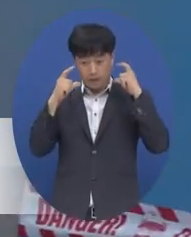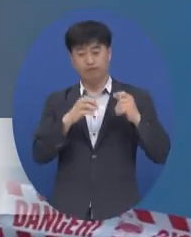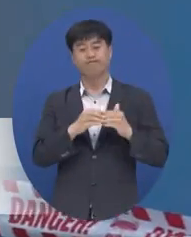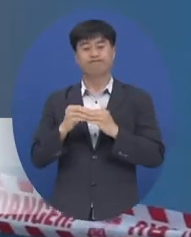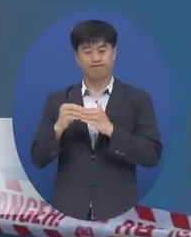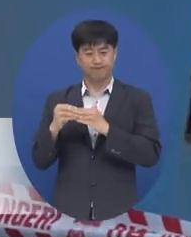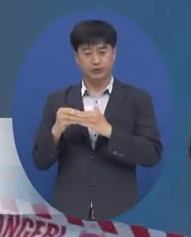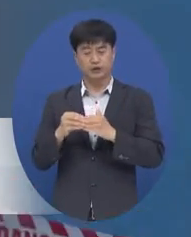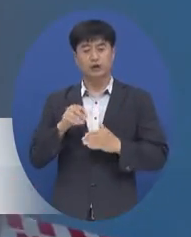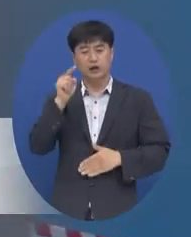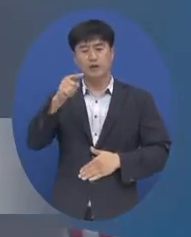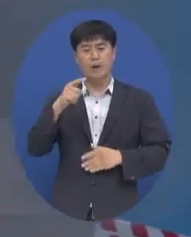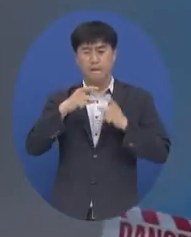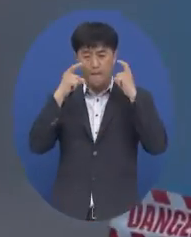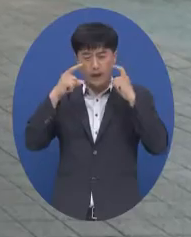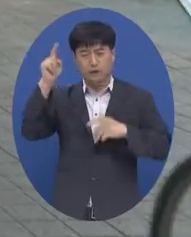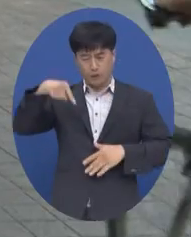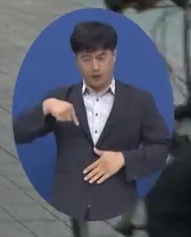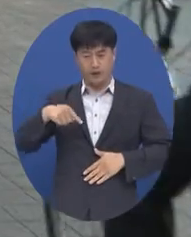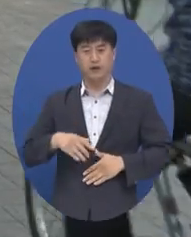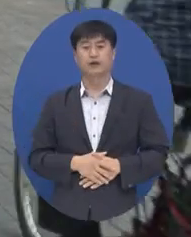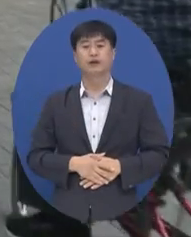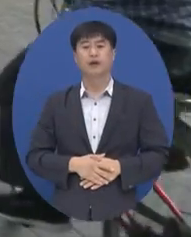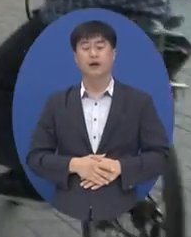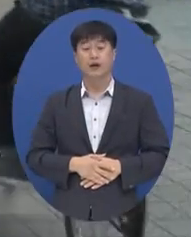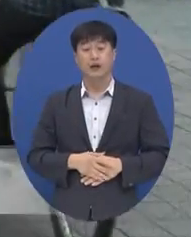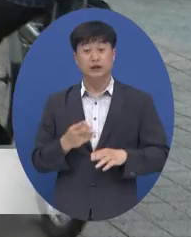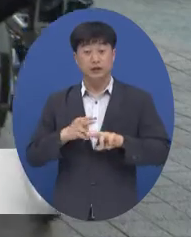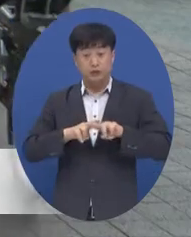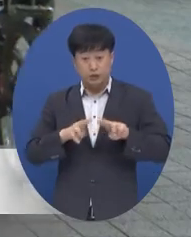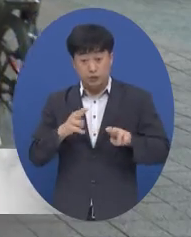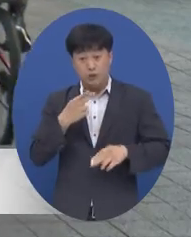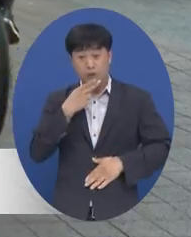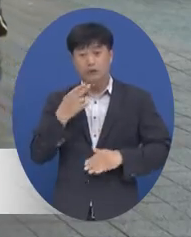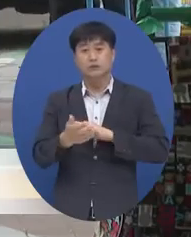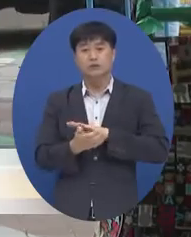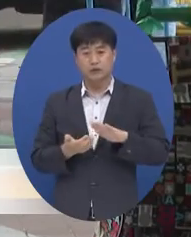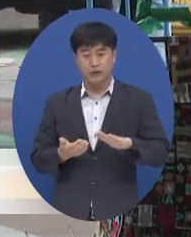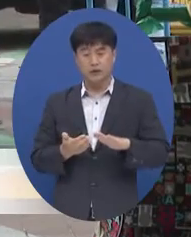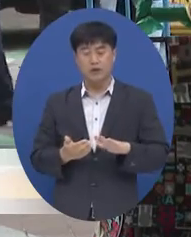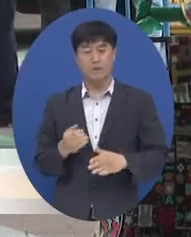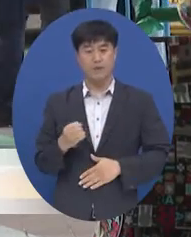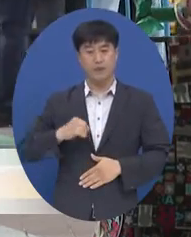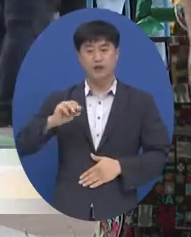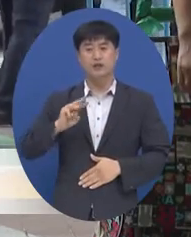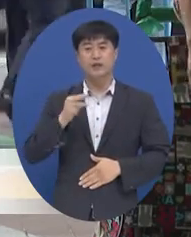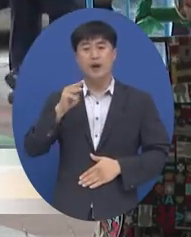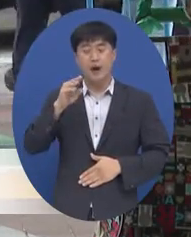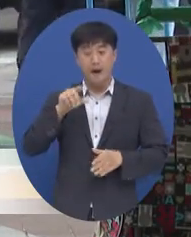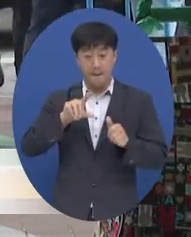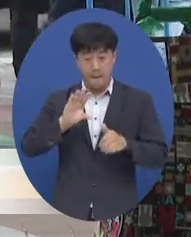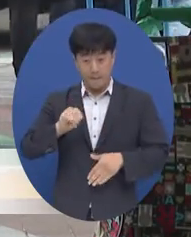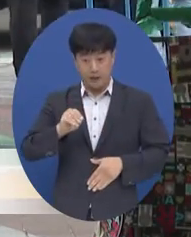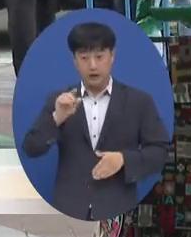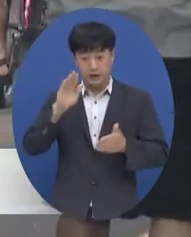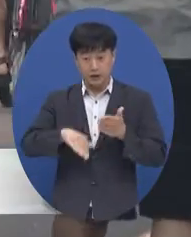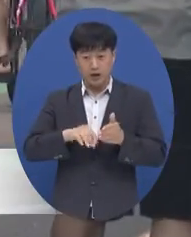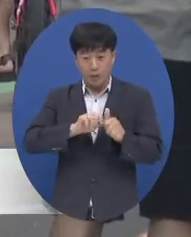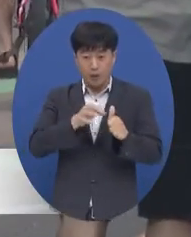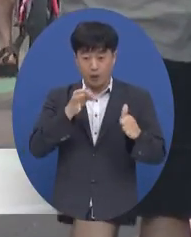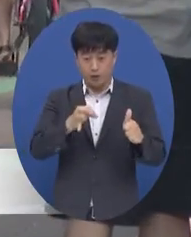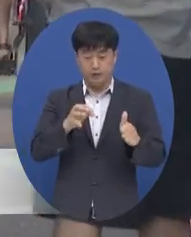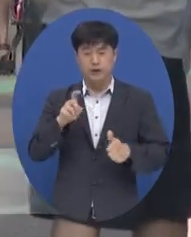거니까 들어가서 마스크 쓰고 나오셔야 돼요. 별도의 해제 조치가 있기 전까진 위반 시 300만 원 이하 벌금이나 10만 원